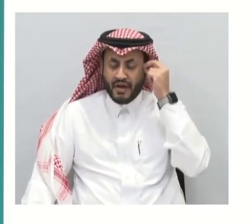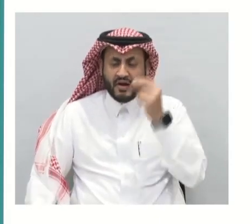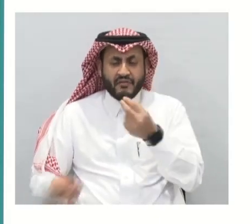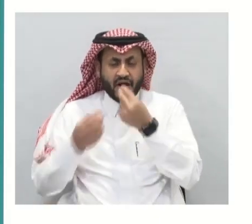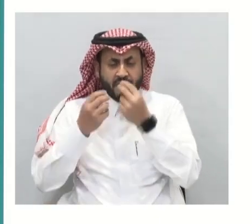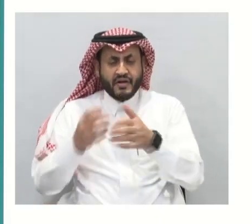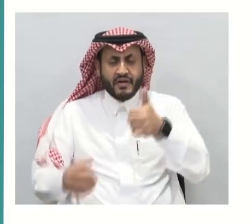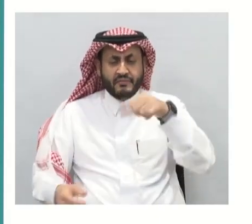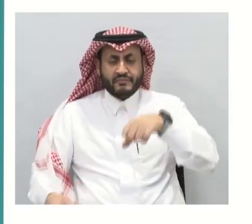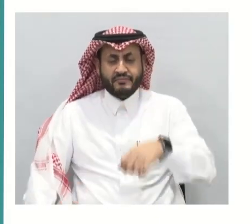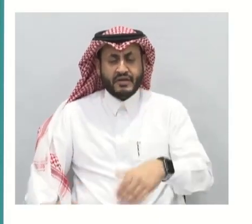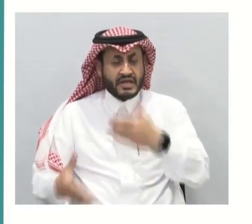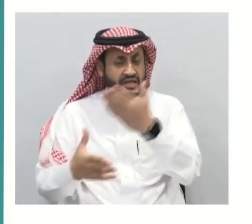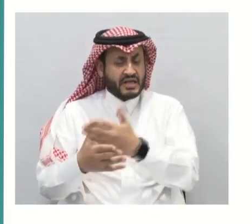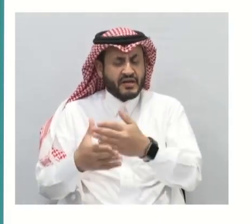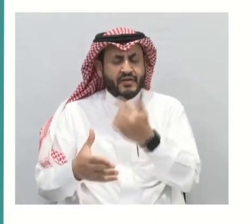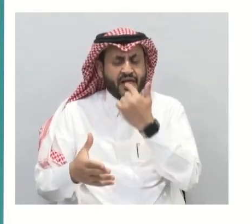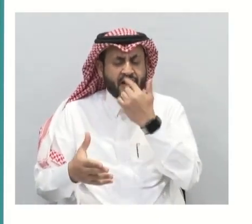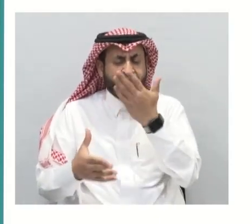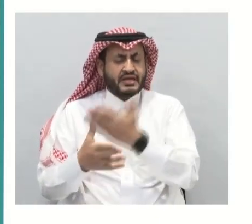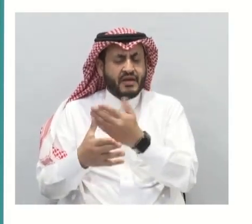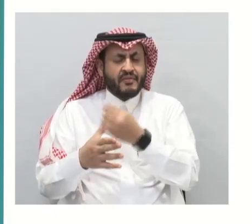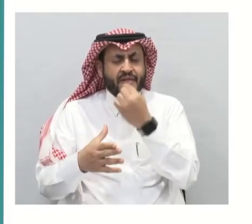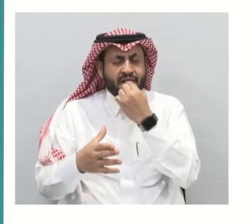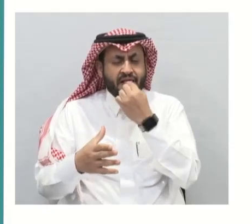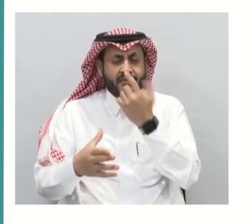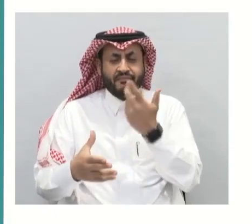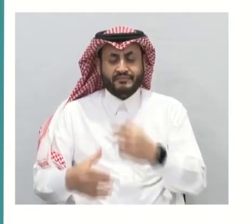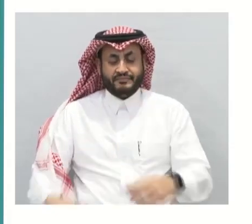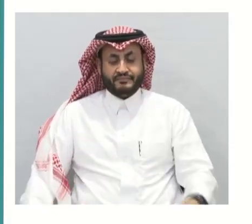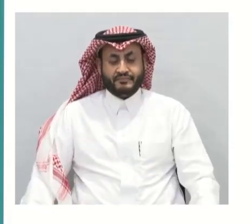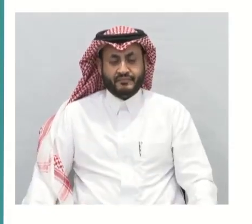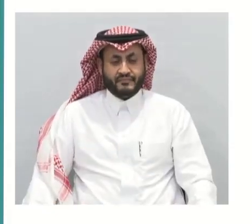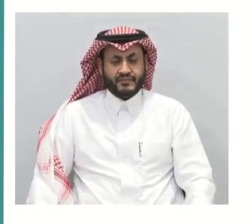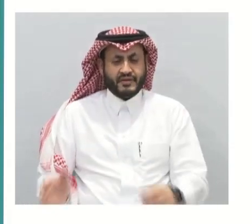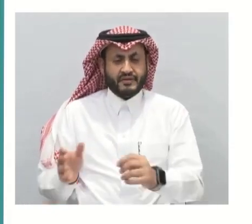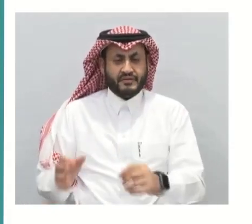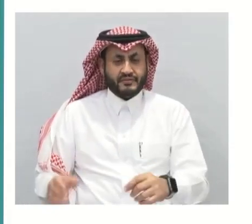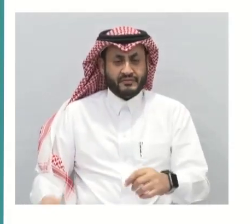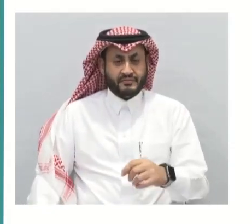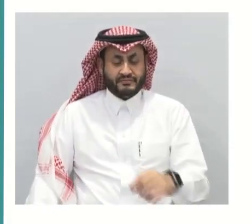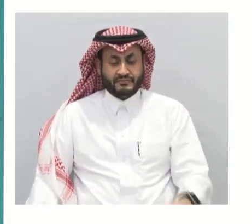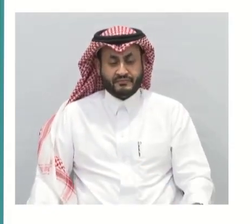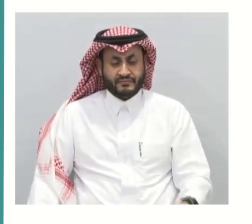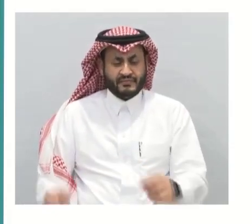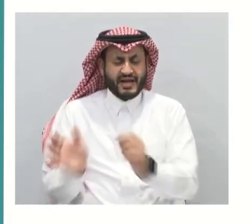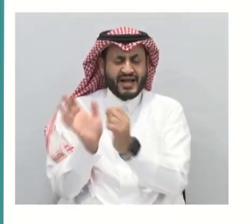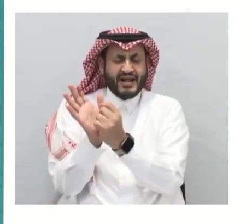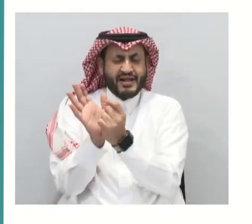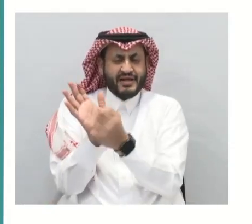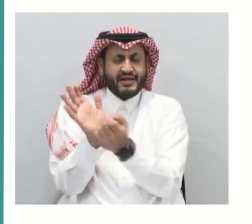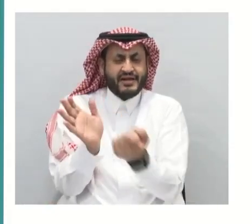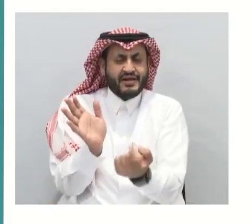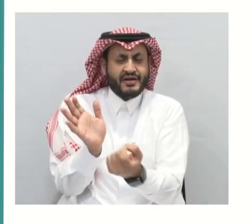لماذا نتذوق بطرف اللسان الطرف اللسان لوجود جميع اللسان يحتوي على براعم